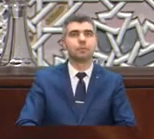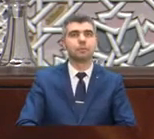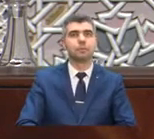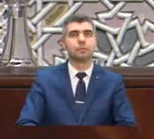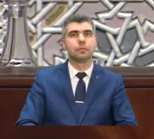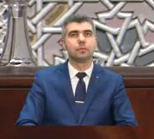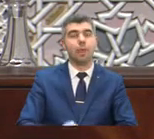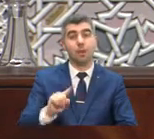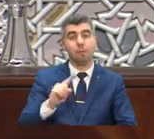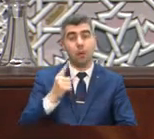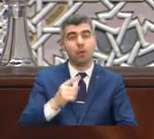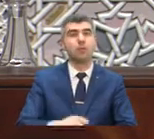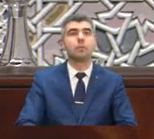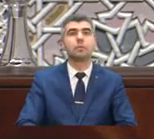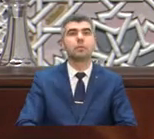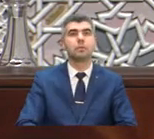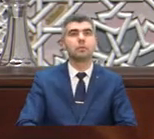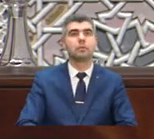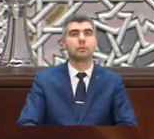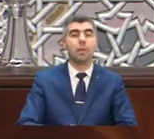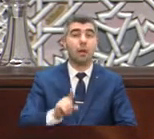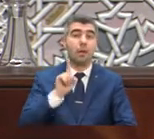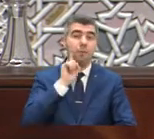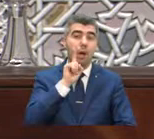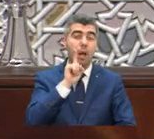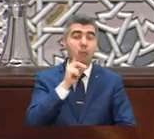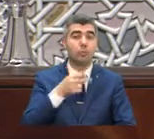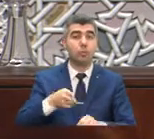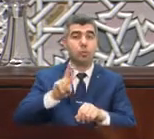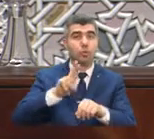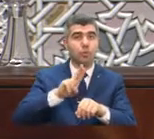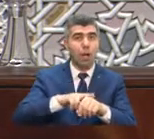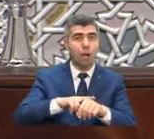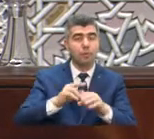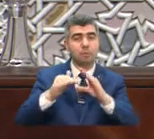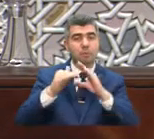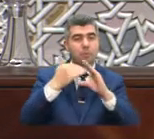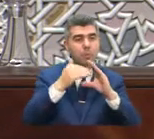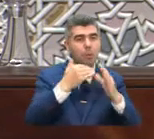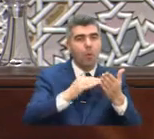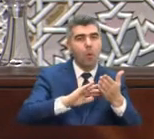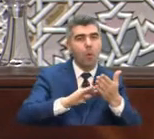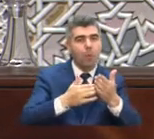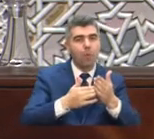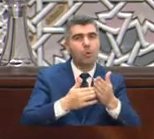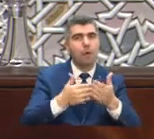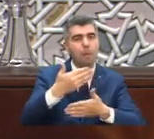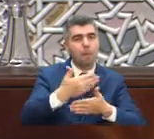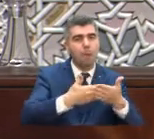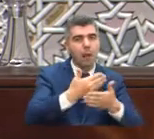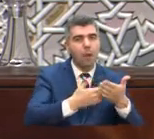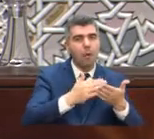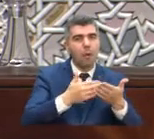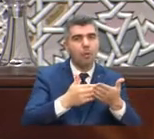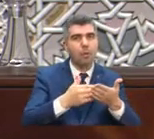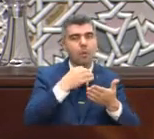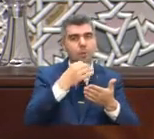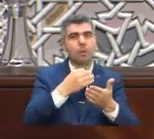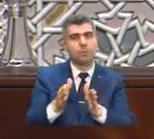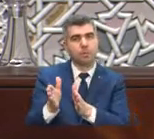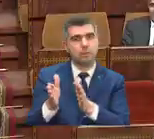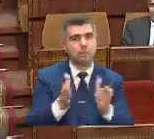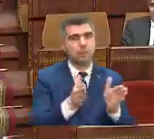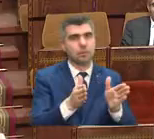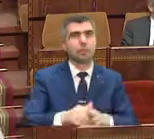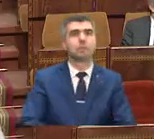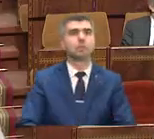في البداية أعطي الكلمة للسيدة الأمينة لإخبار المجلس بما توصل به من مراسلات، فلتتفضل مشكورة.